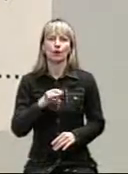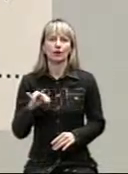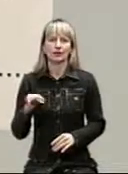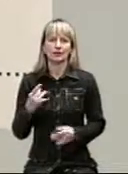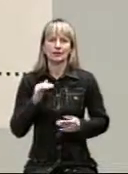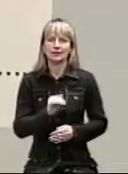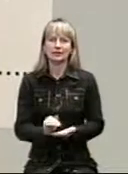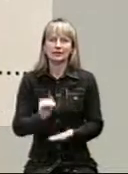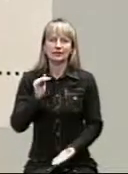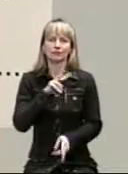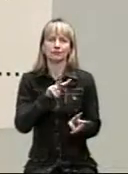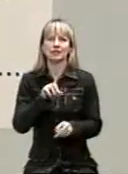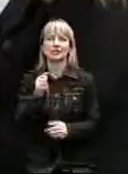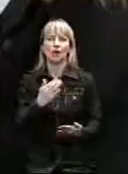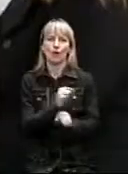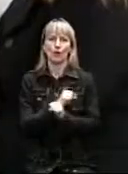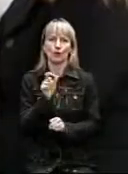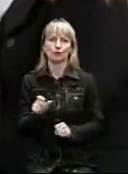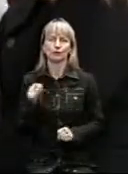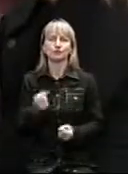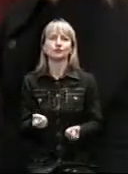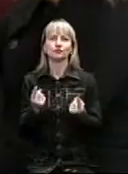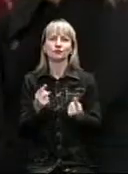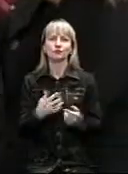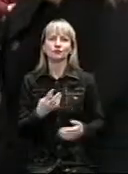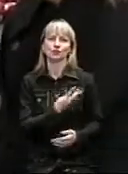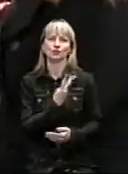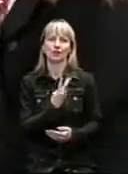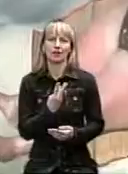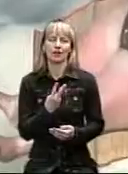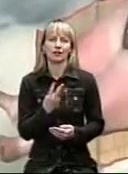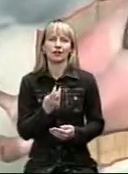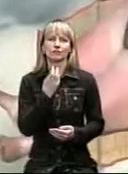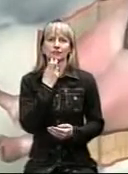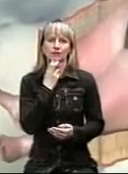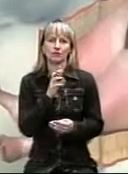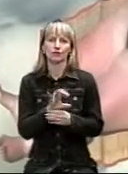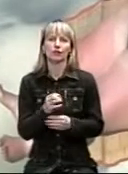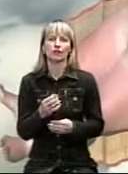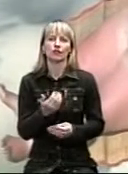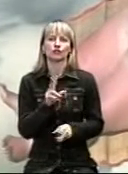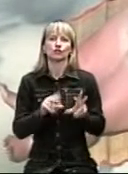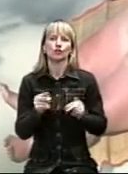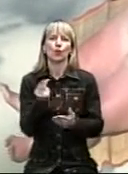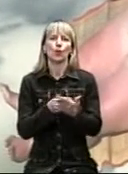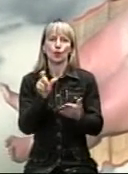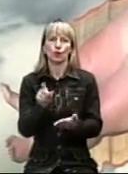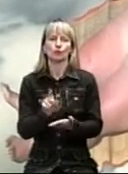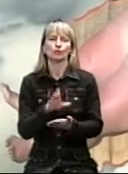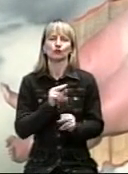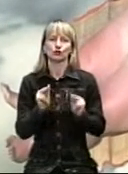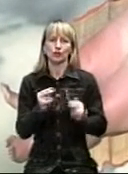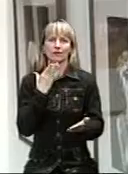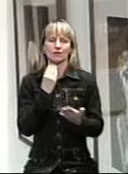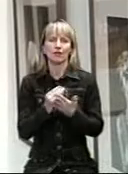за відпочиваючими. Тоді з'явився потяг до жанру карикатур. Автор вважає, що художник має бути чесним у